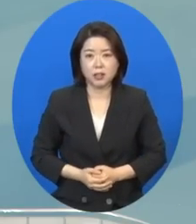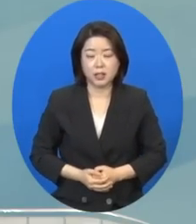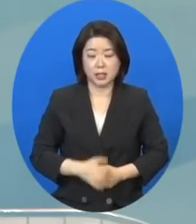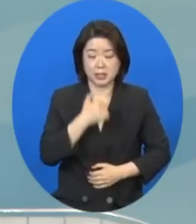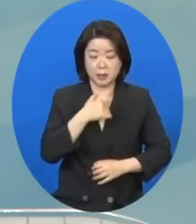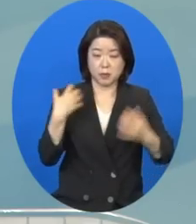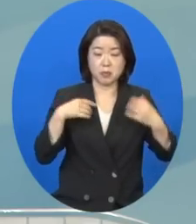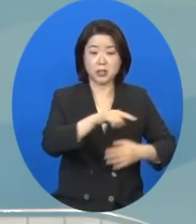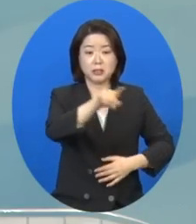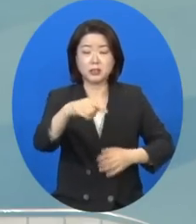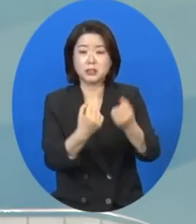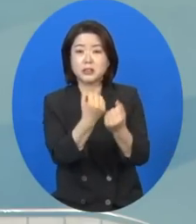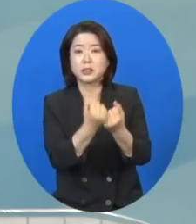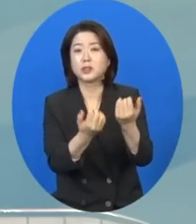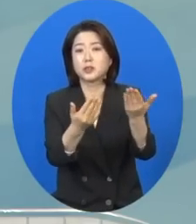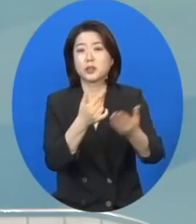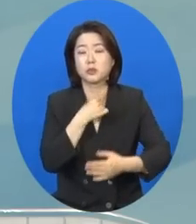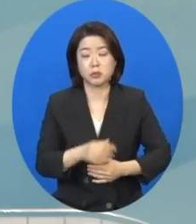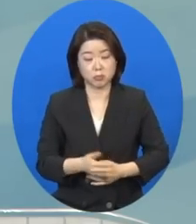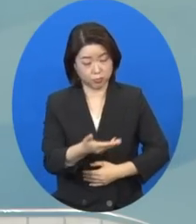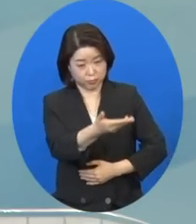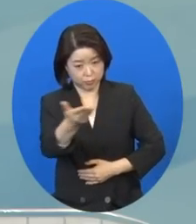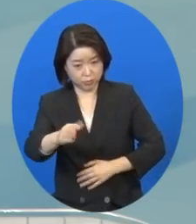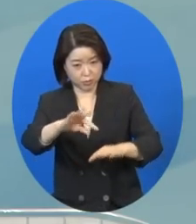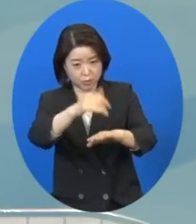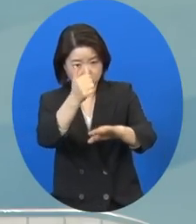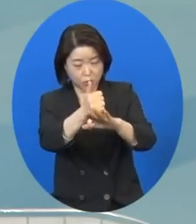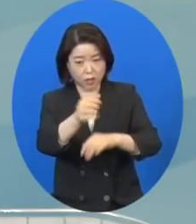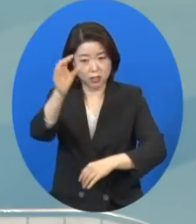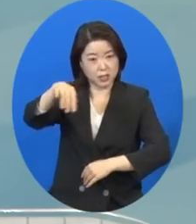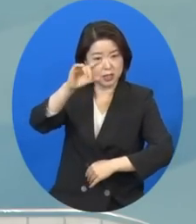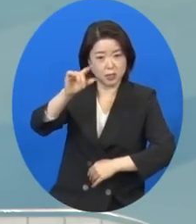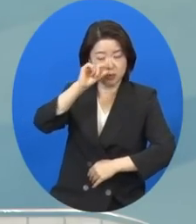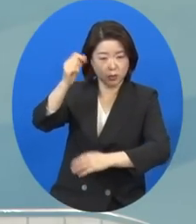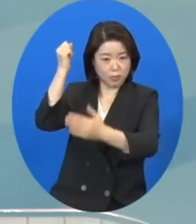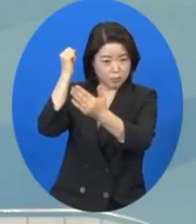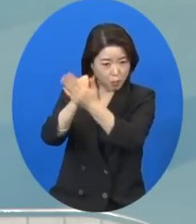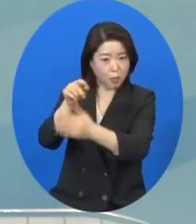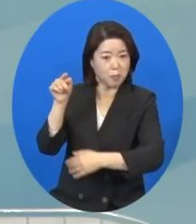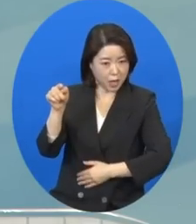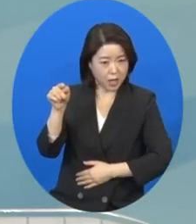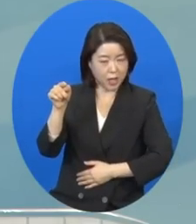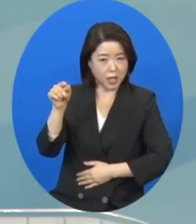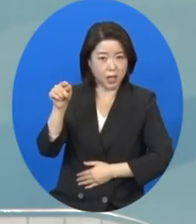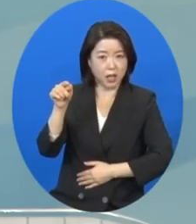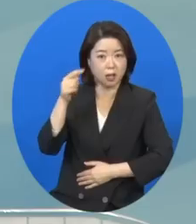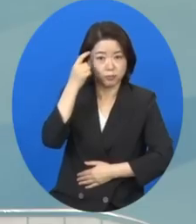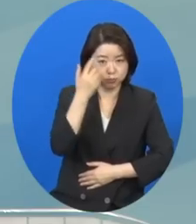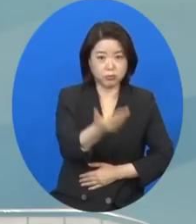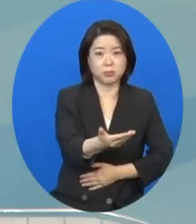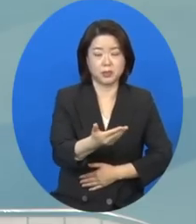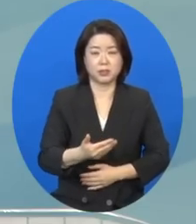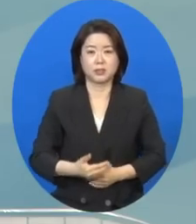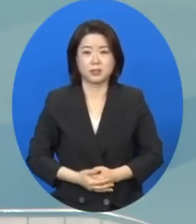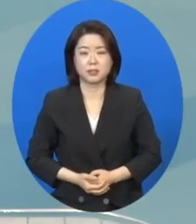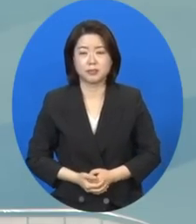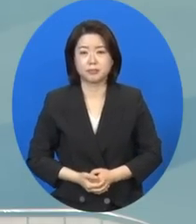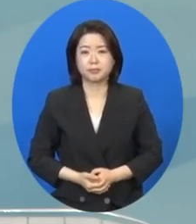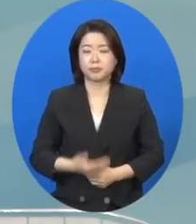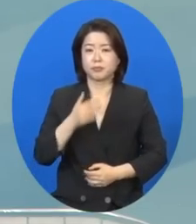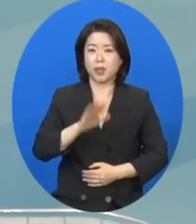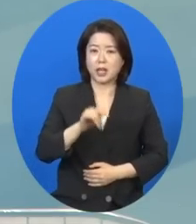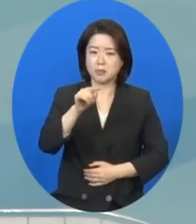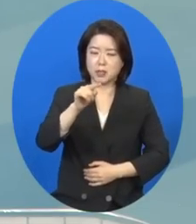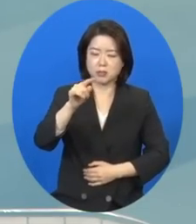설득하려 합니다 당신들의 왕을 십자가에 못 박으란 말이에요 하지만